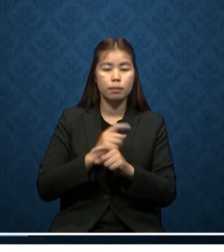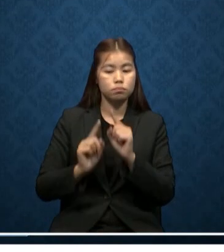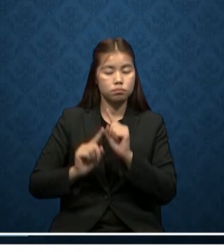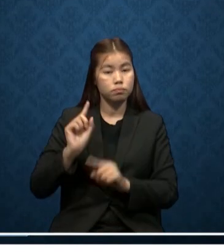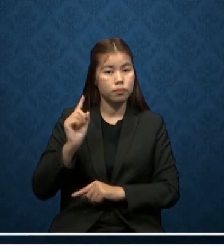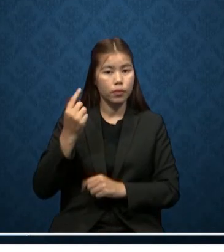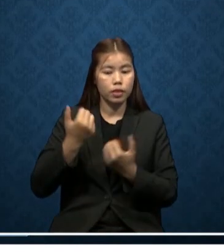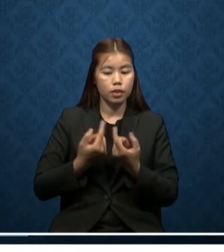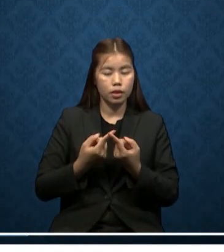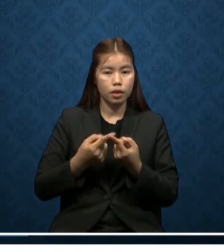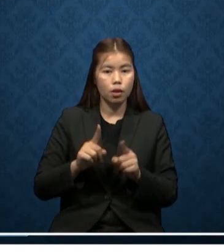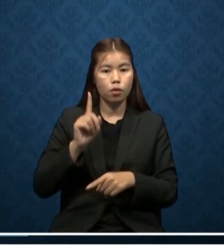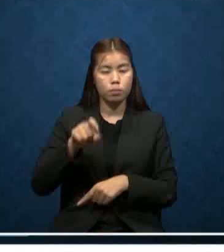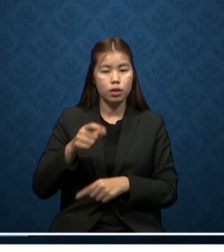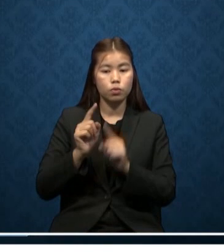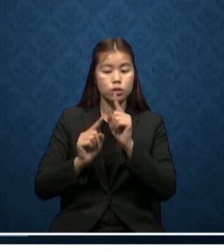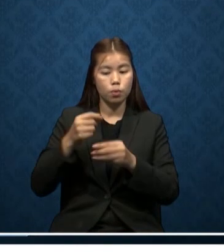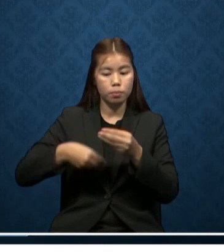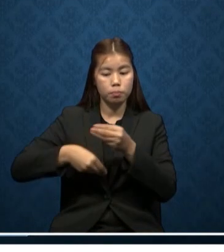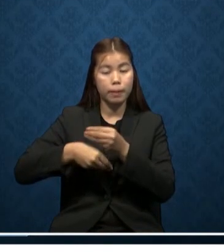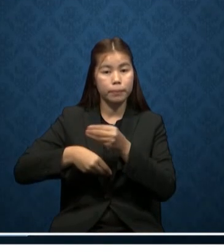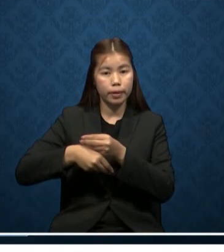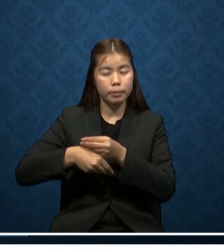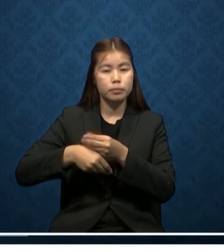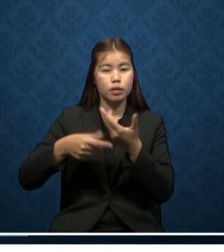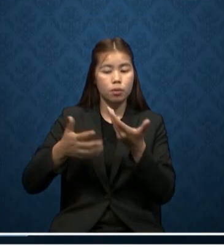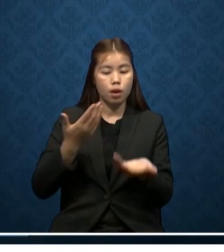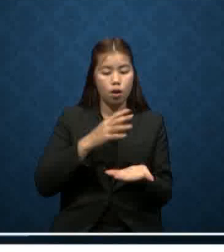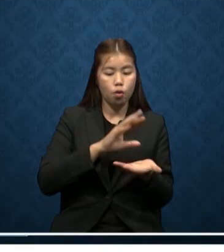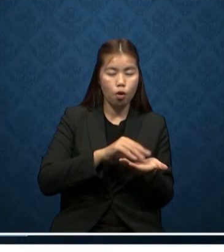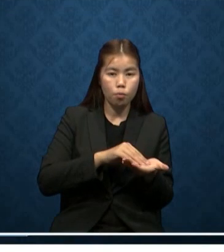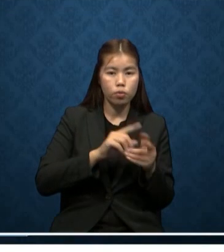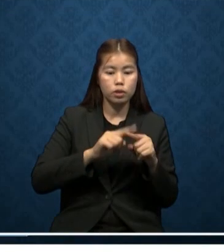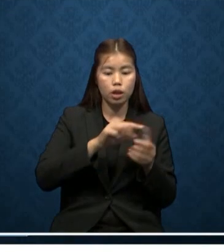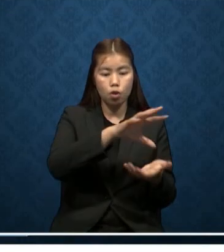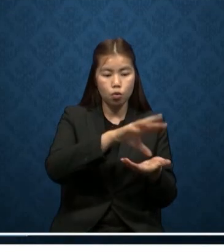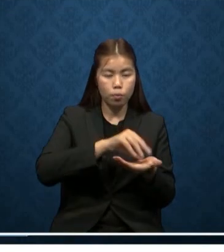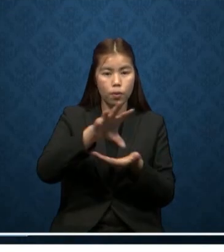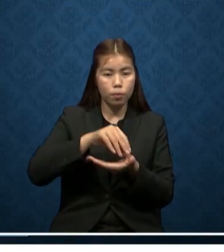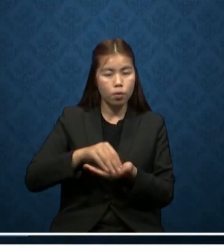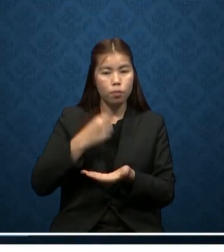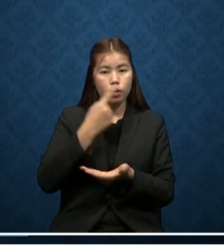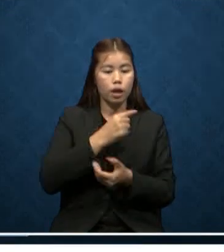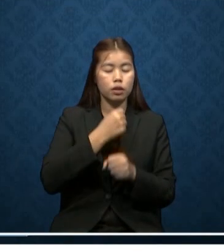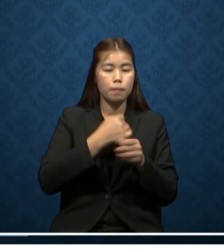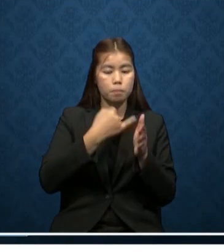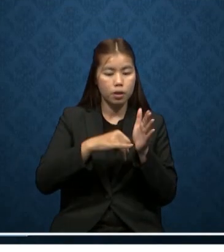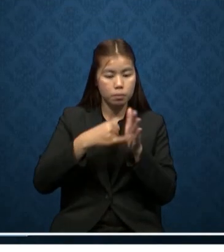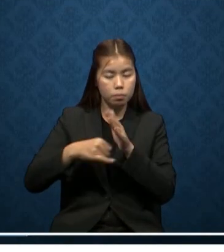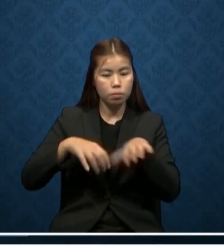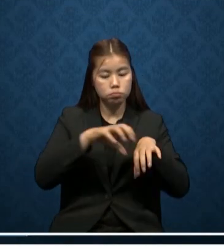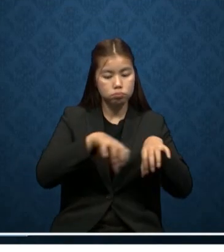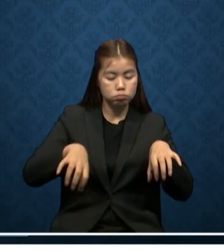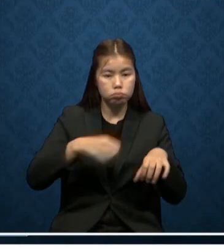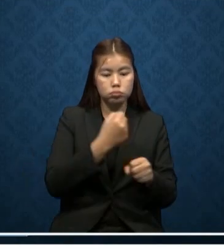การกำหนดตัวชี้วัดเพิ่มเติมรวมทั้งรวบรวมข้อมูลเจ้าหน้าที่กระทำความผิดจากหน่วยงานอื่นๆเร่งรัด